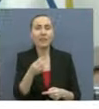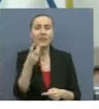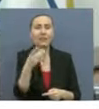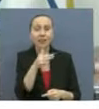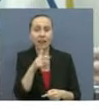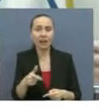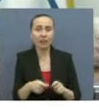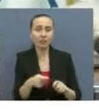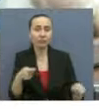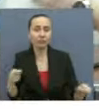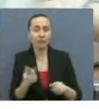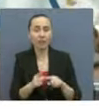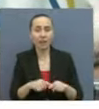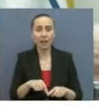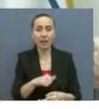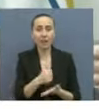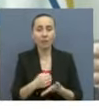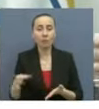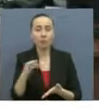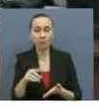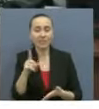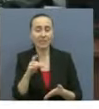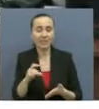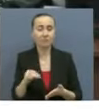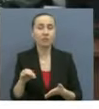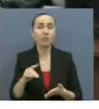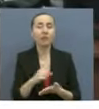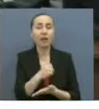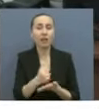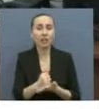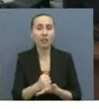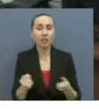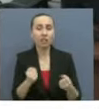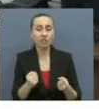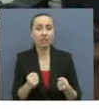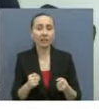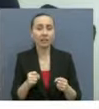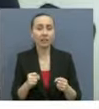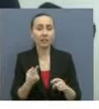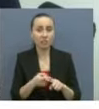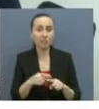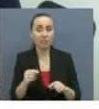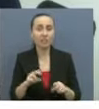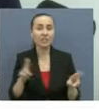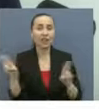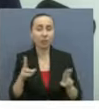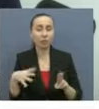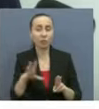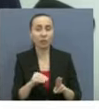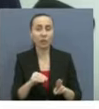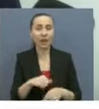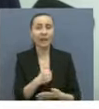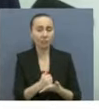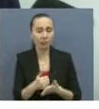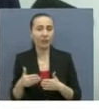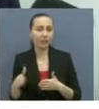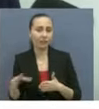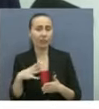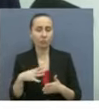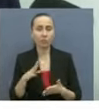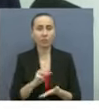Ермек Маржикпаев поручил акиму Зерендинского района Бауржану Гайсе держать ситуацию на контроле. С акиматом района мы отдельно будем заниматься, будем